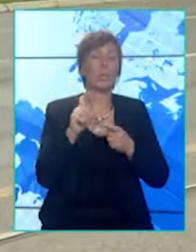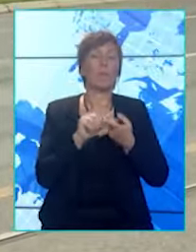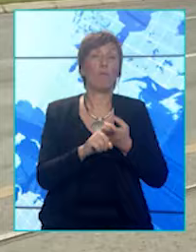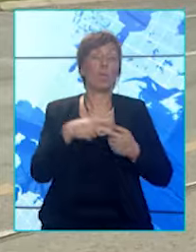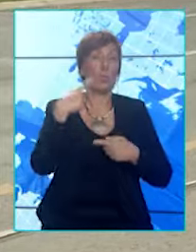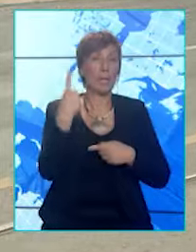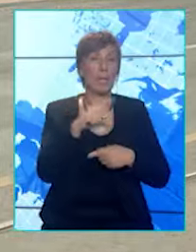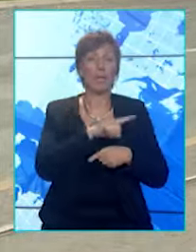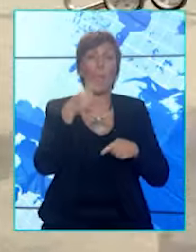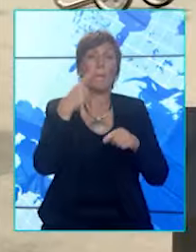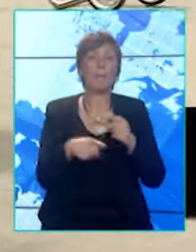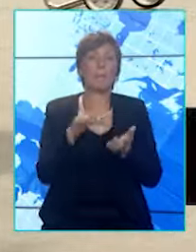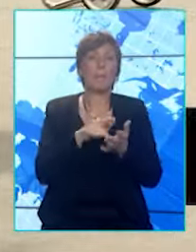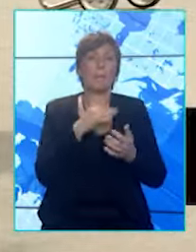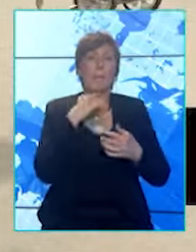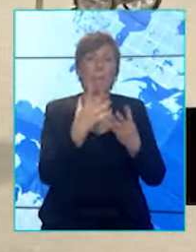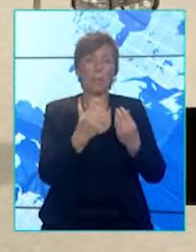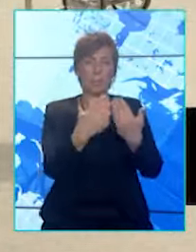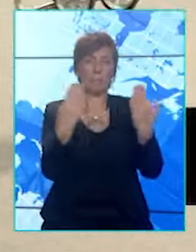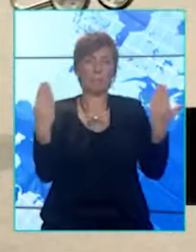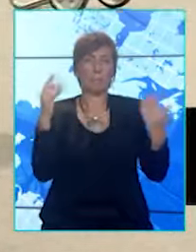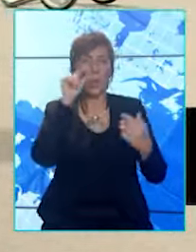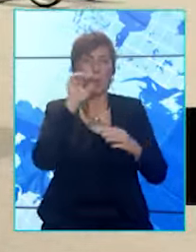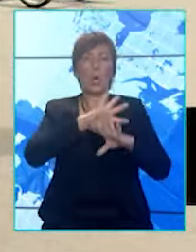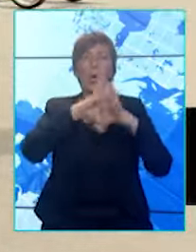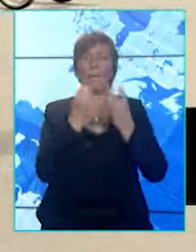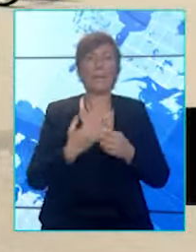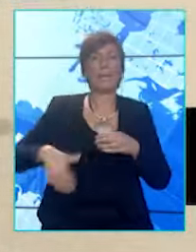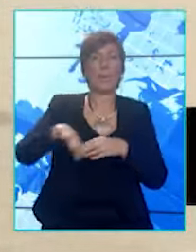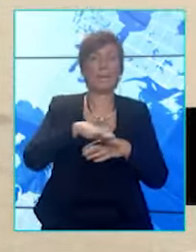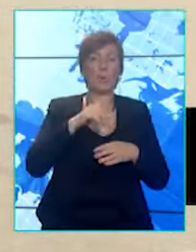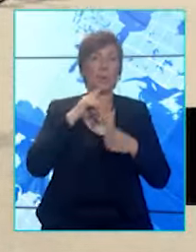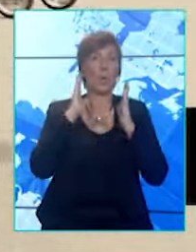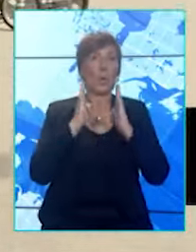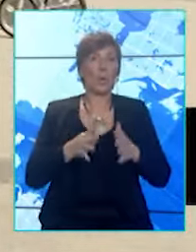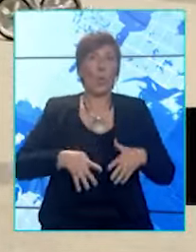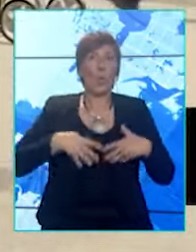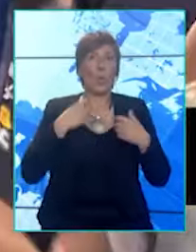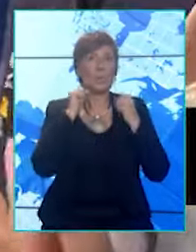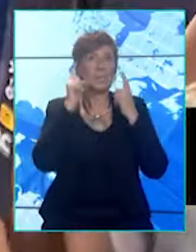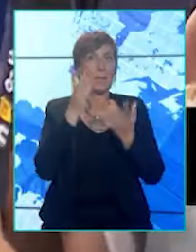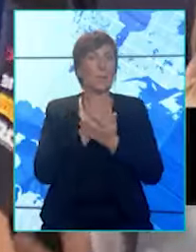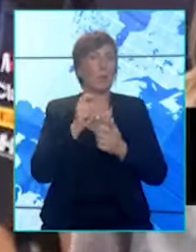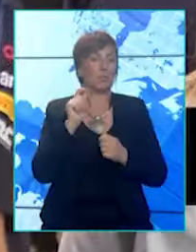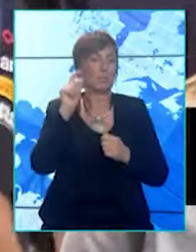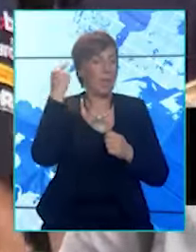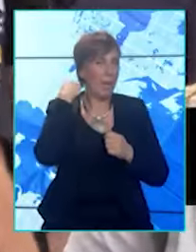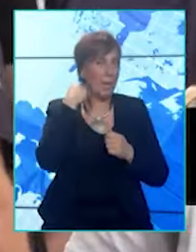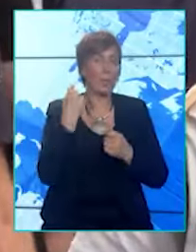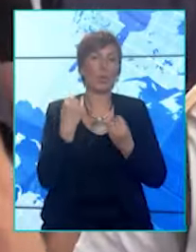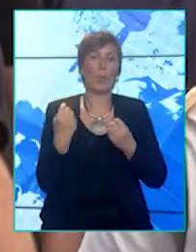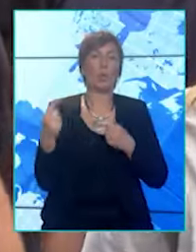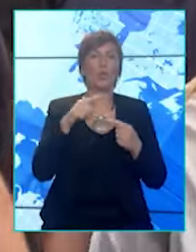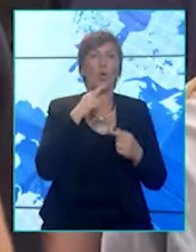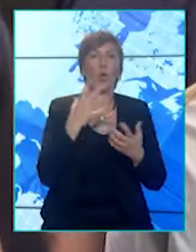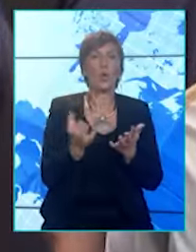1. Do posljednjeg mjesta bile su ispunjene tribine, ali i kompletan prostor oko staze. Ugodno iznenađen je bio i čuveni Britanac s dobrodošlicom